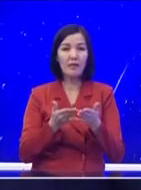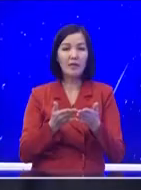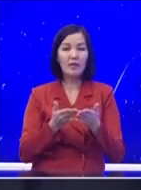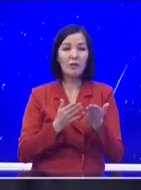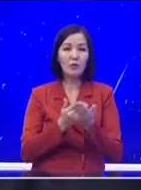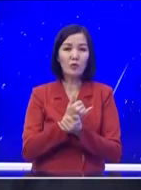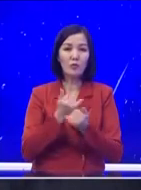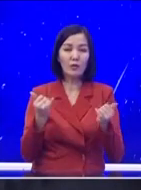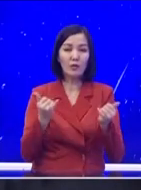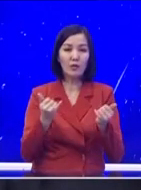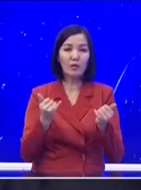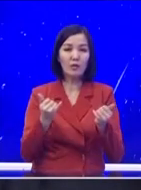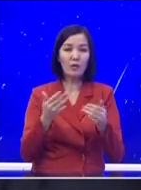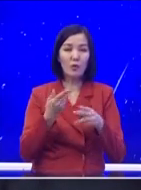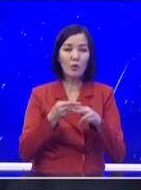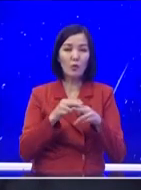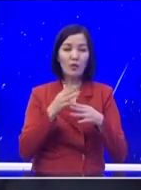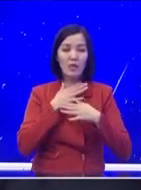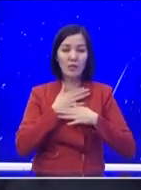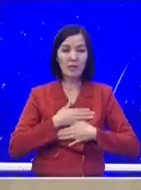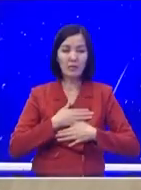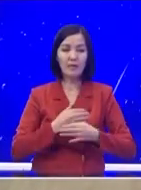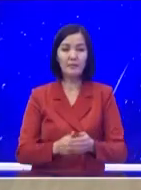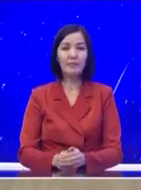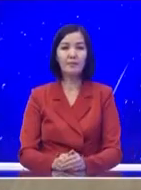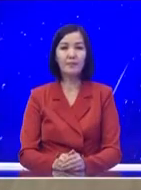мұндай құрмет көрсетілгеніне ризашылықтарын білдірді.